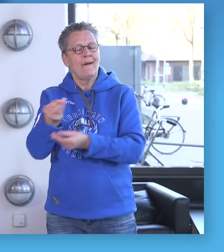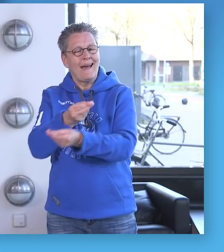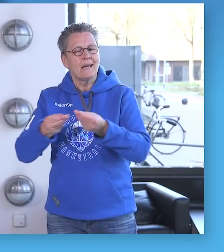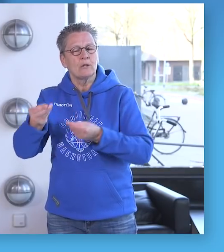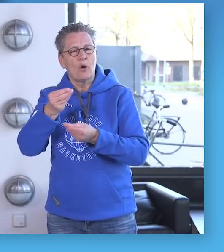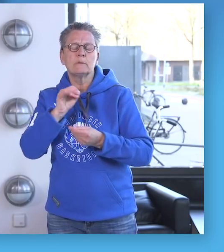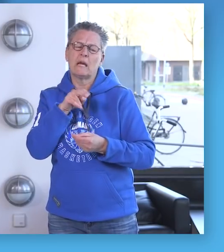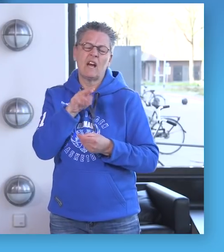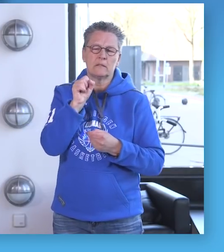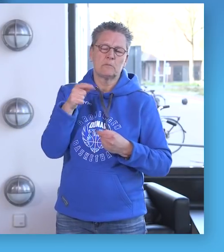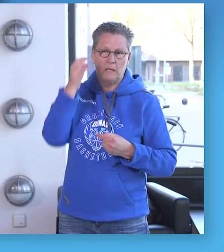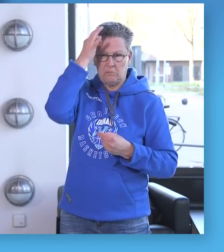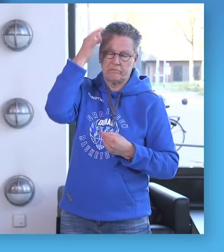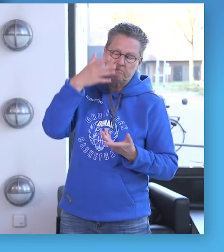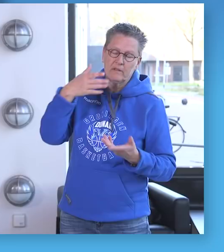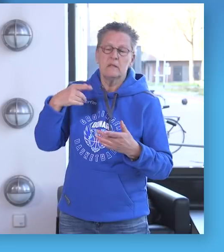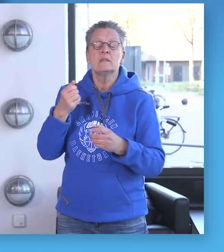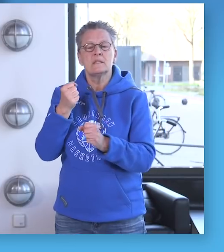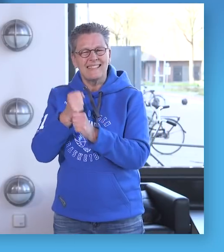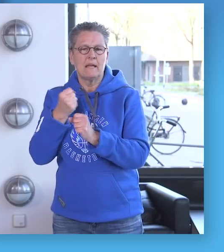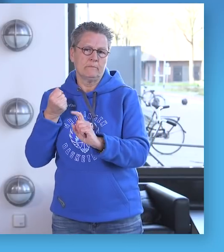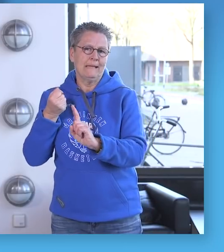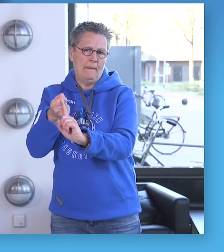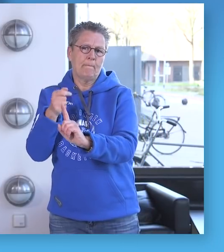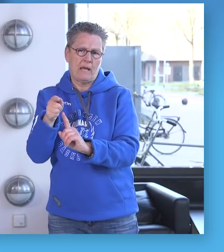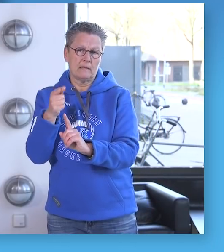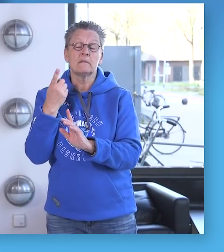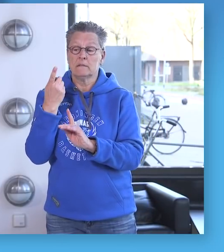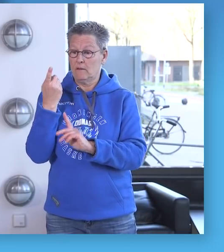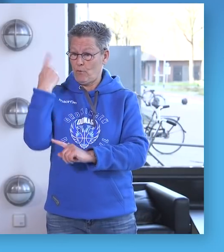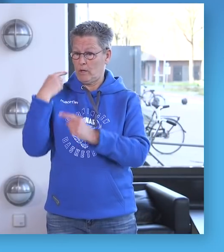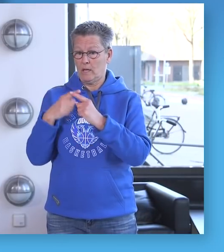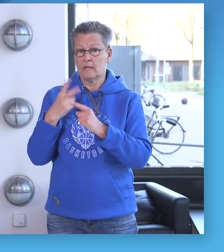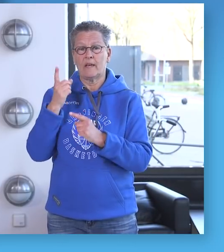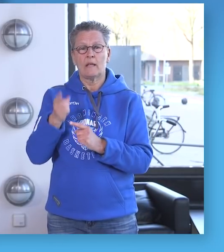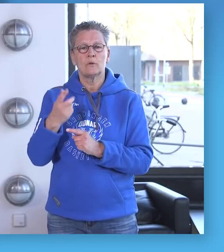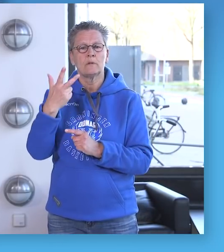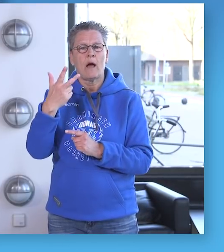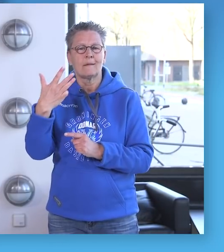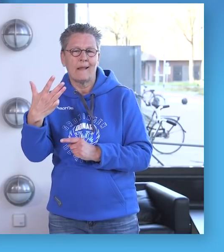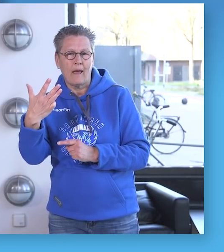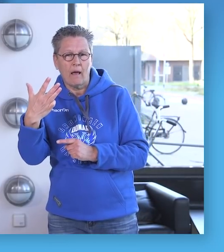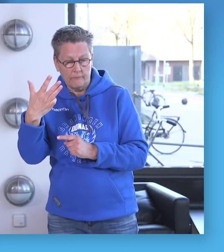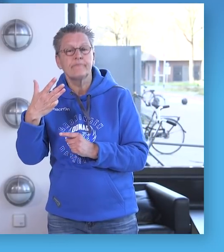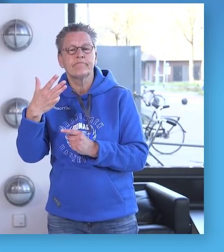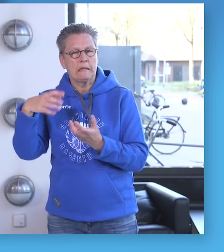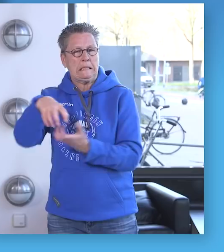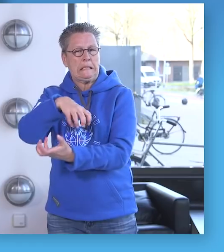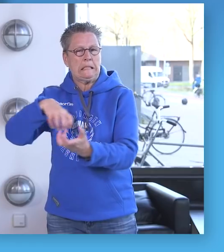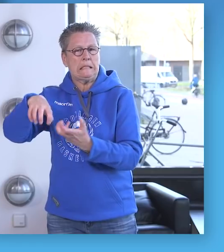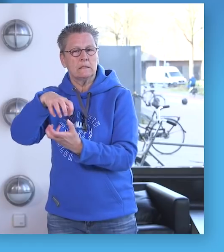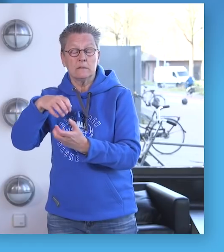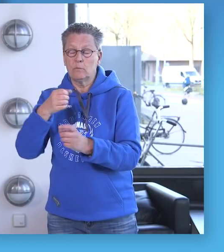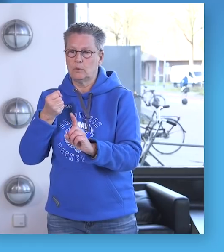vertellen, zal absoluut een impact hebben. Ja. De vorige crisis die we hadden in 2008, 2009, die had een impact waardoor een